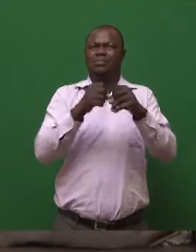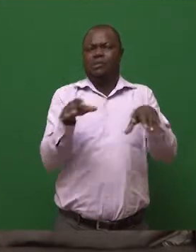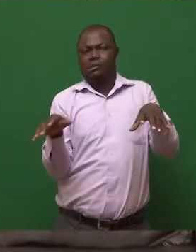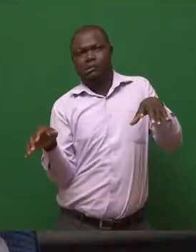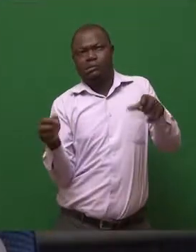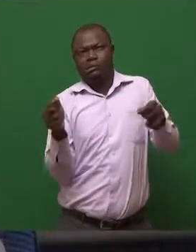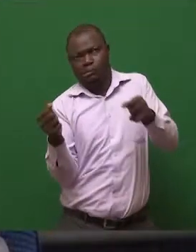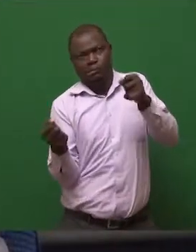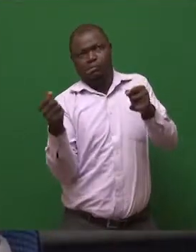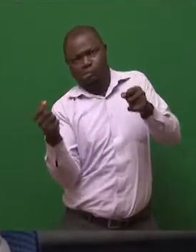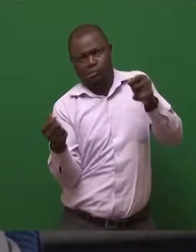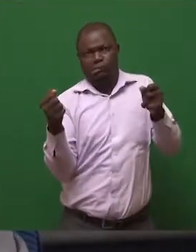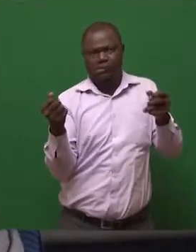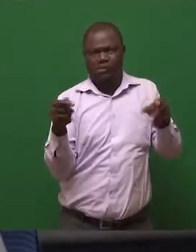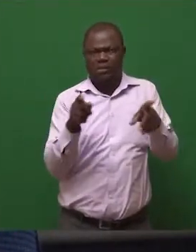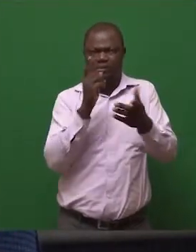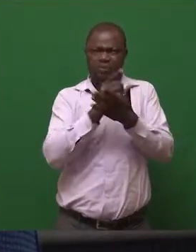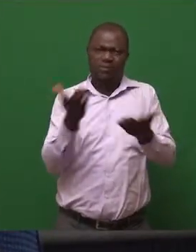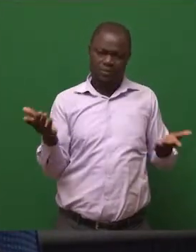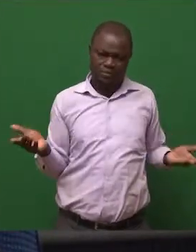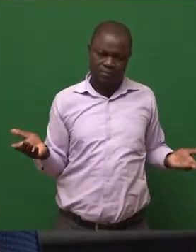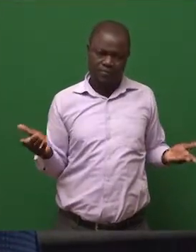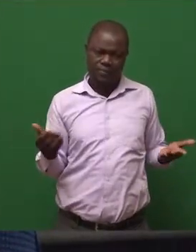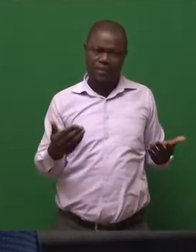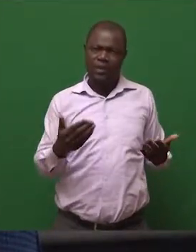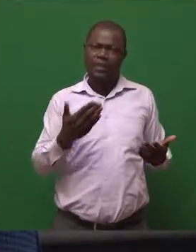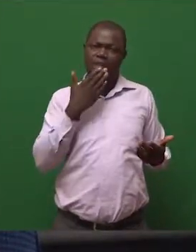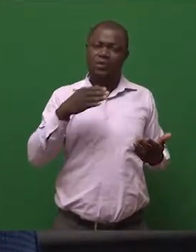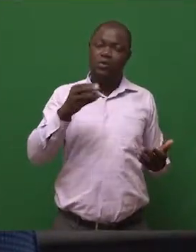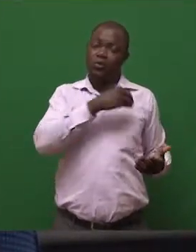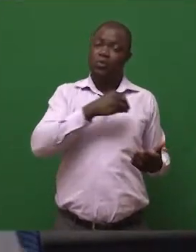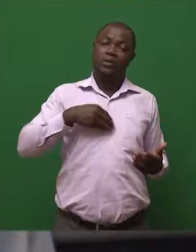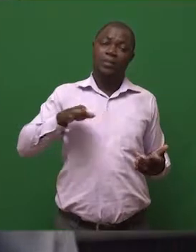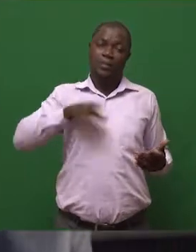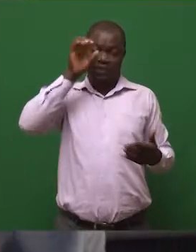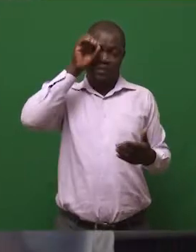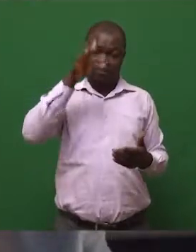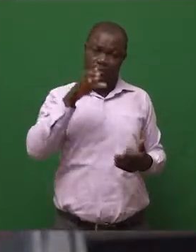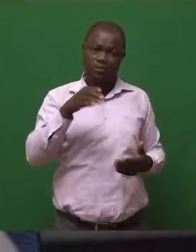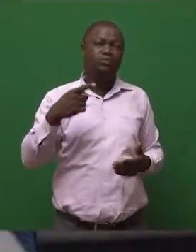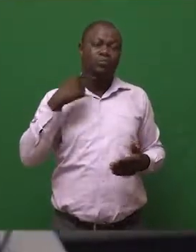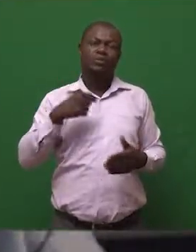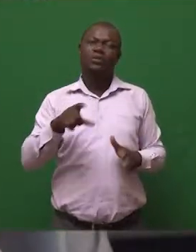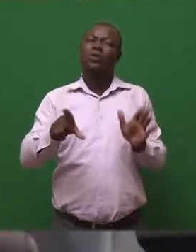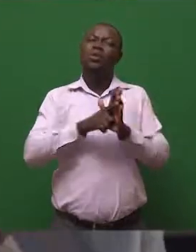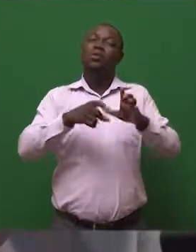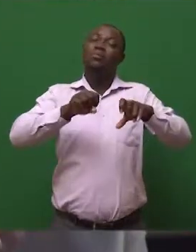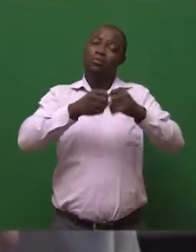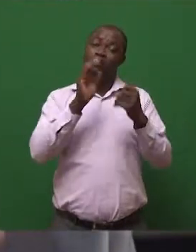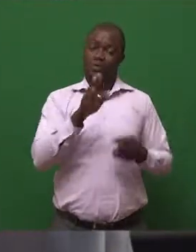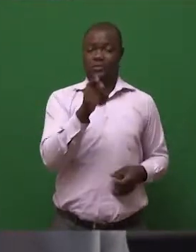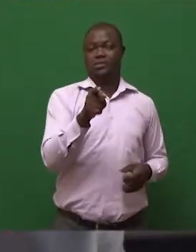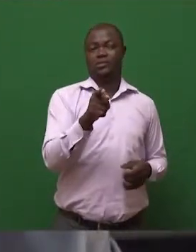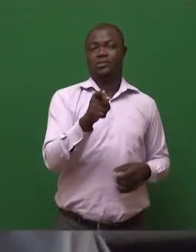haina zvinofamba sei kuna iwe chishaka ndinotenda zvikuru mai Dr. Chisamba nemubvunzo iwoyoyo imhosva